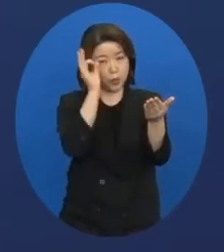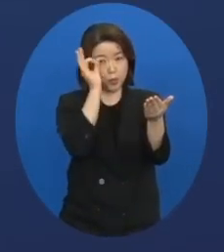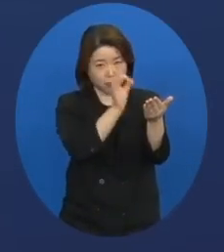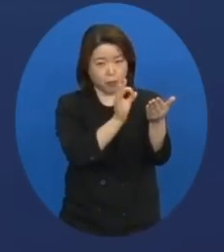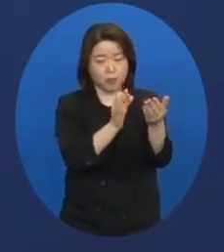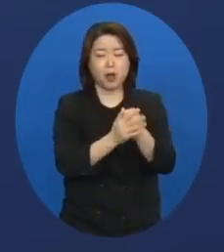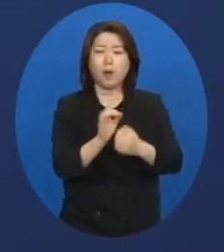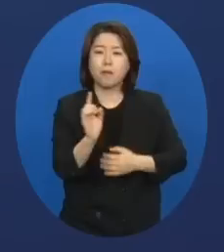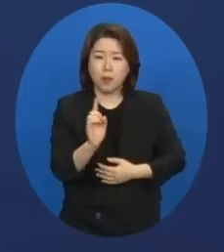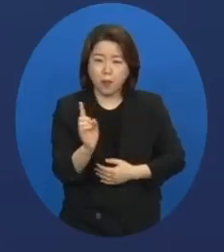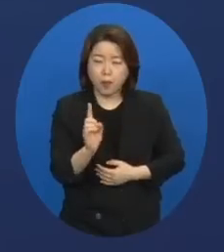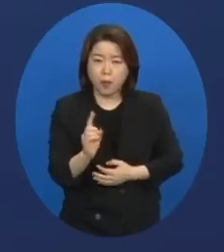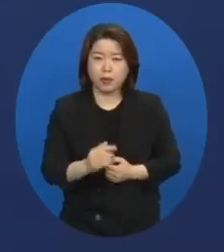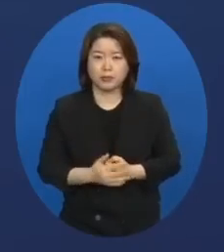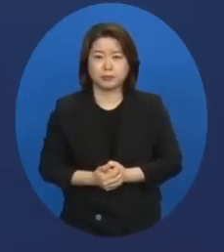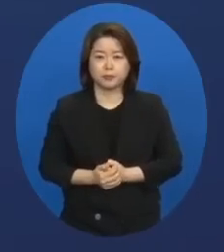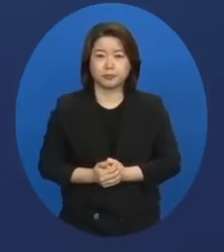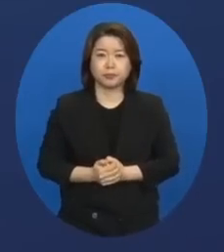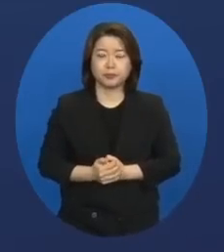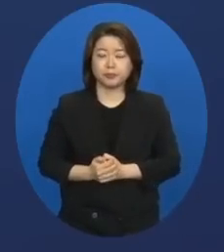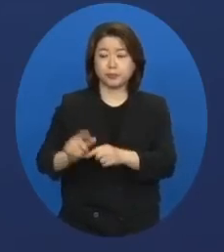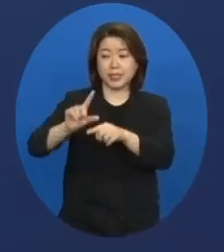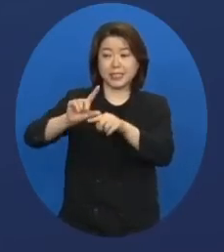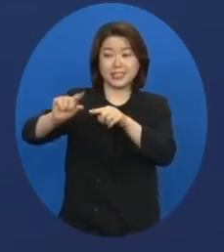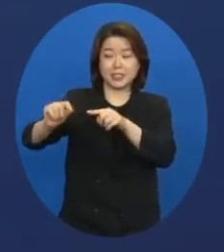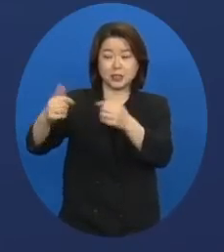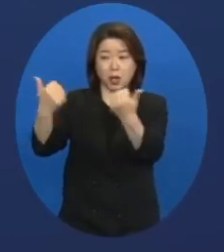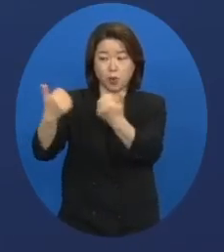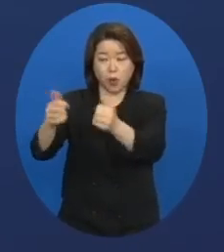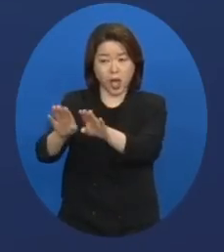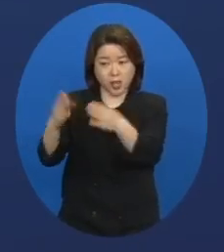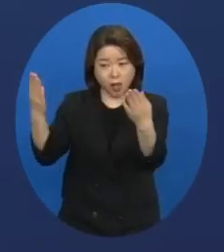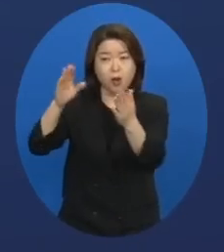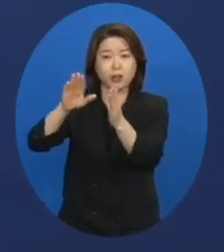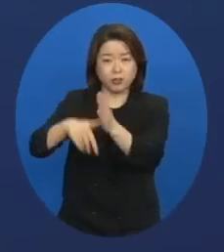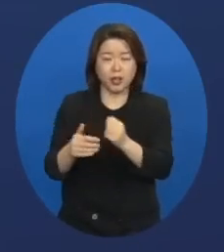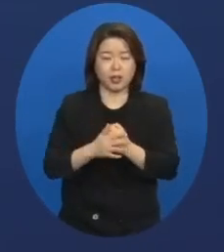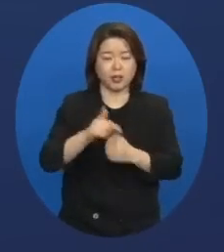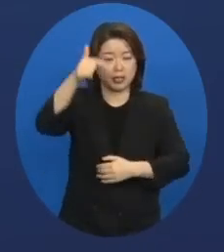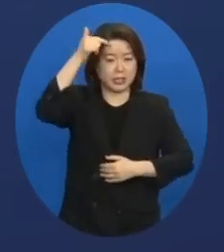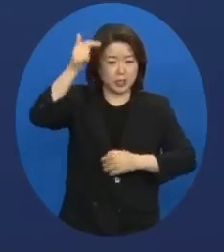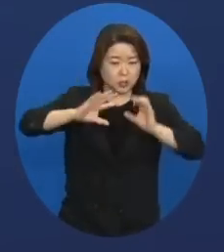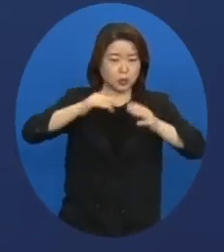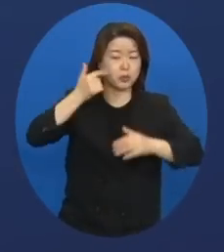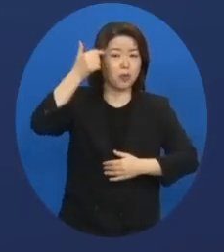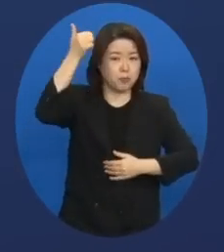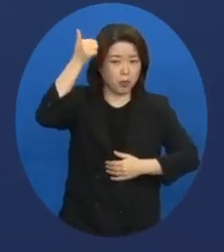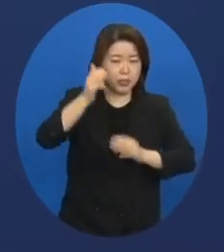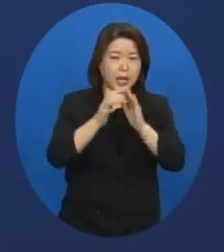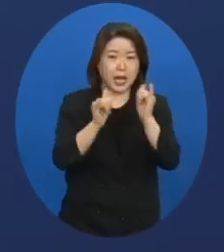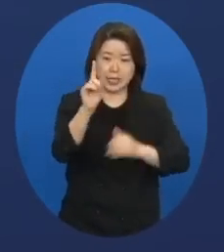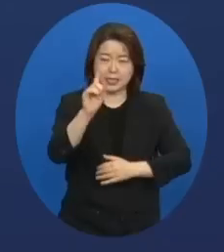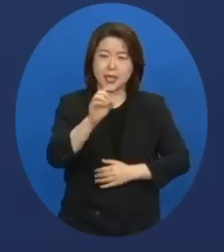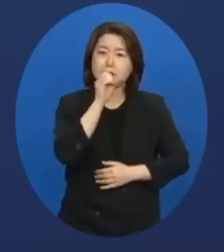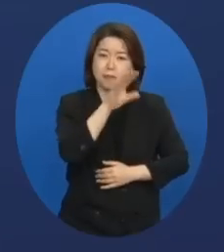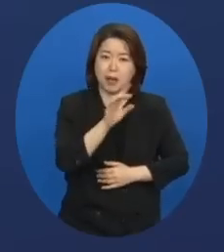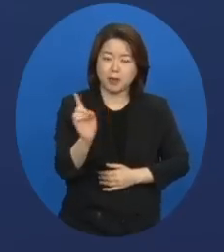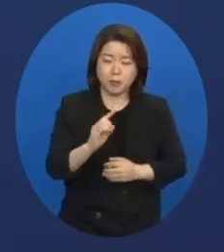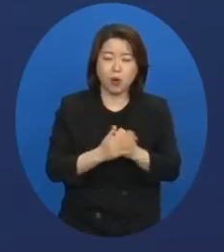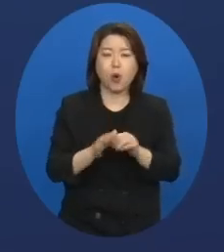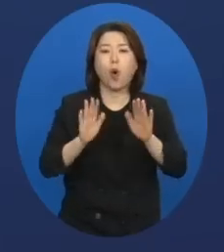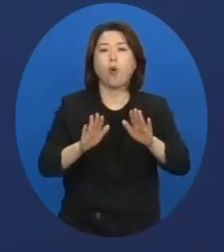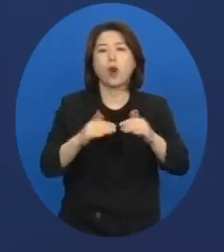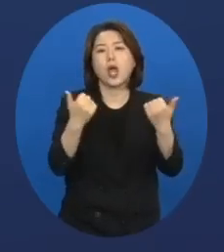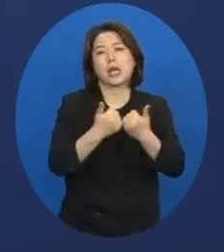이런 기록이 나옵니다. 지방회를 개최하려고 할 때 조선 목사 중 1인이 말하기를 금년